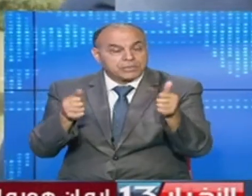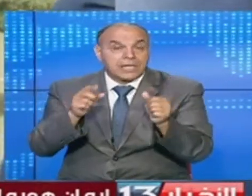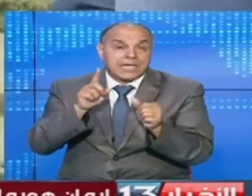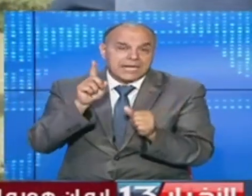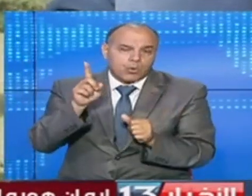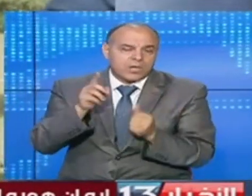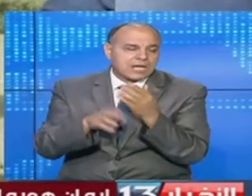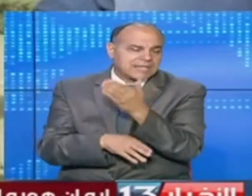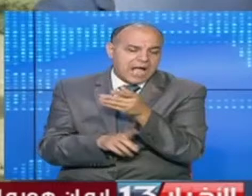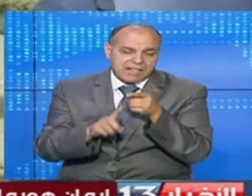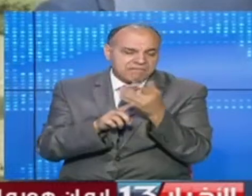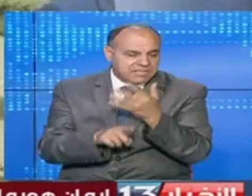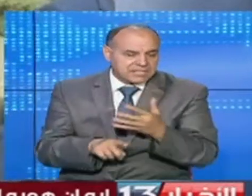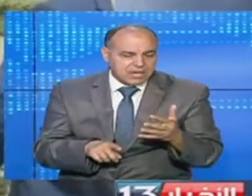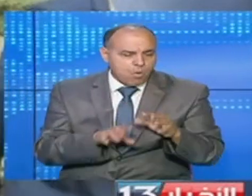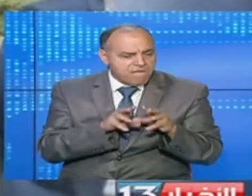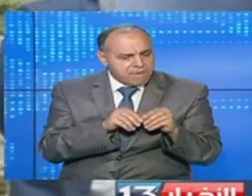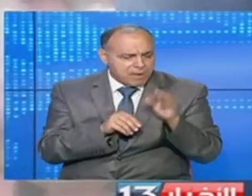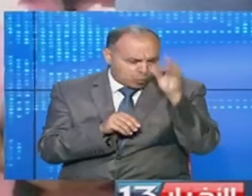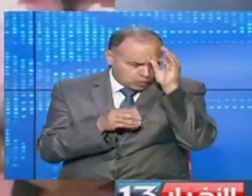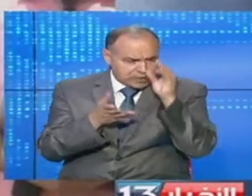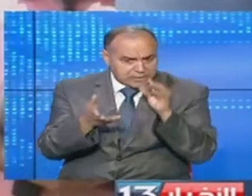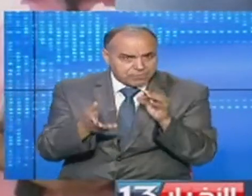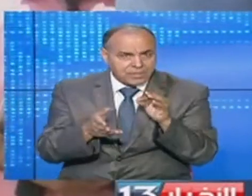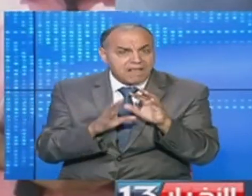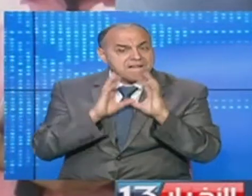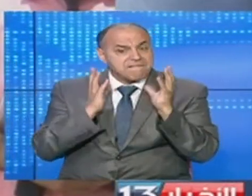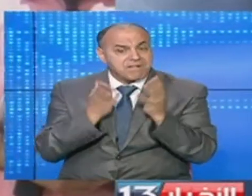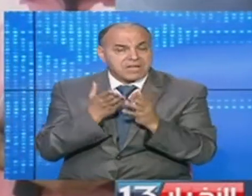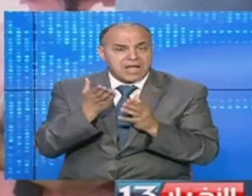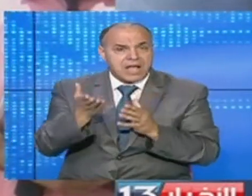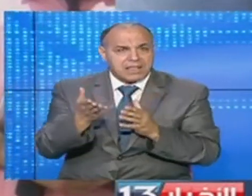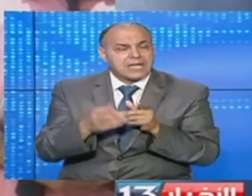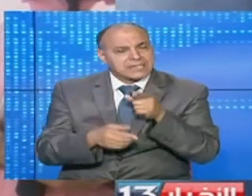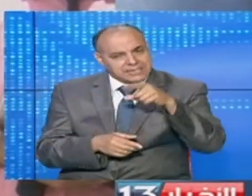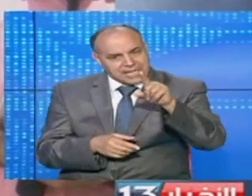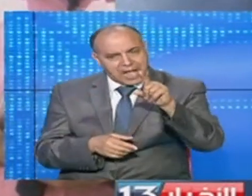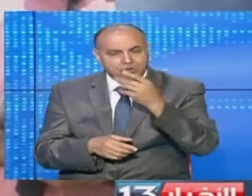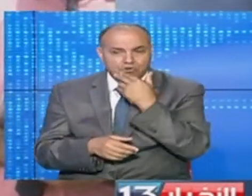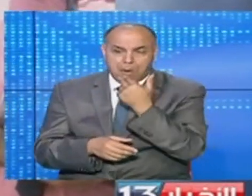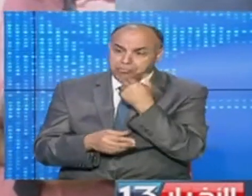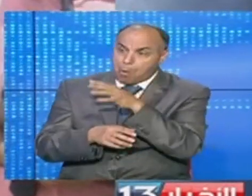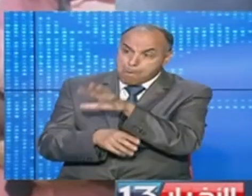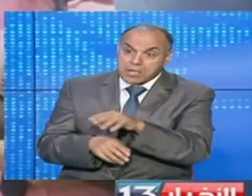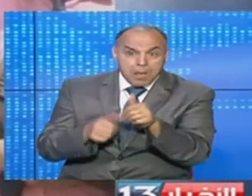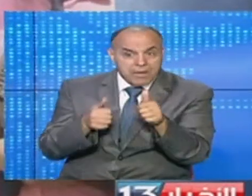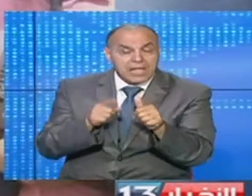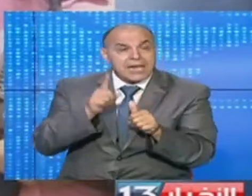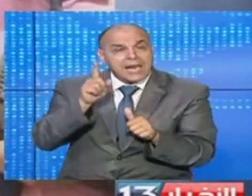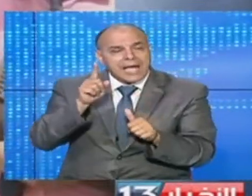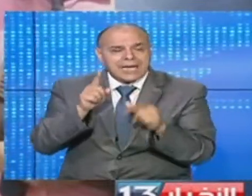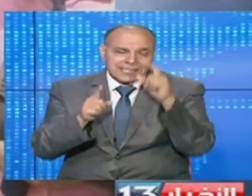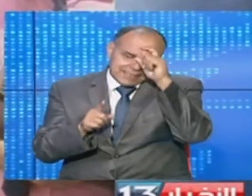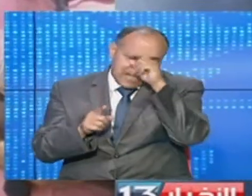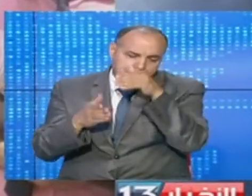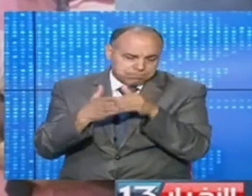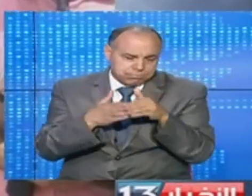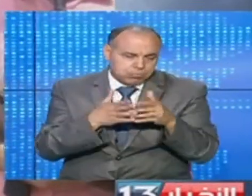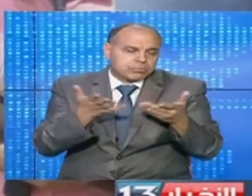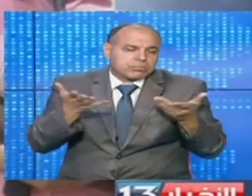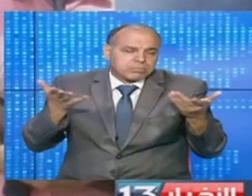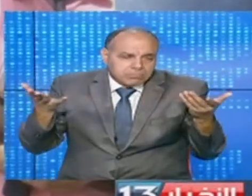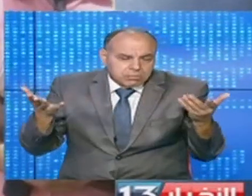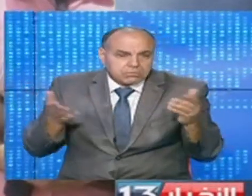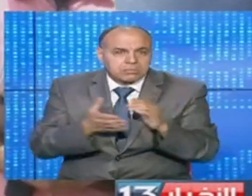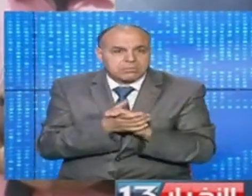الاطفال والفائده الاسره التونسي اه صحيح على جميل وعلى موقعه يشكو صعوبات يعني لانه